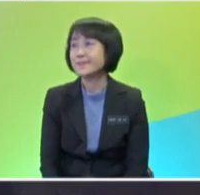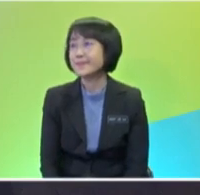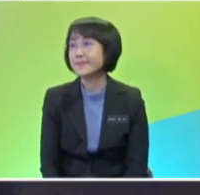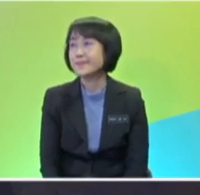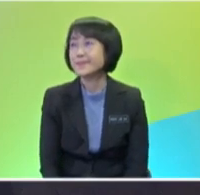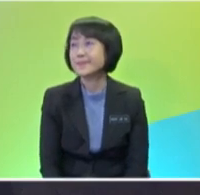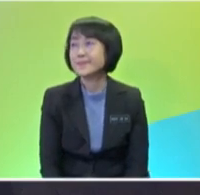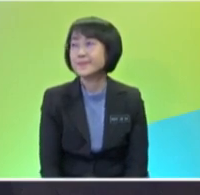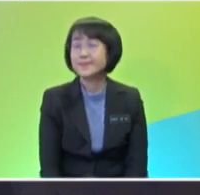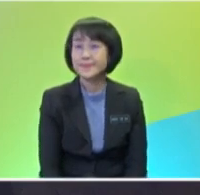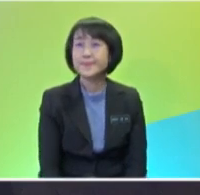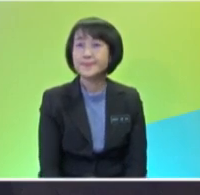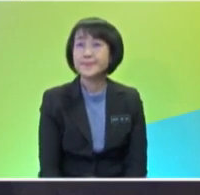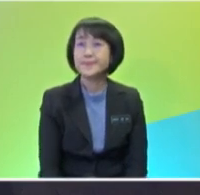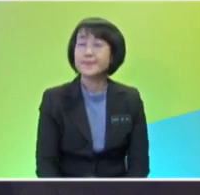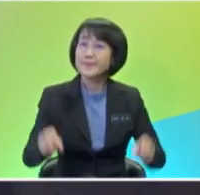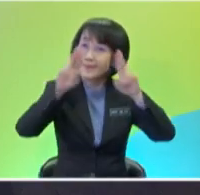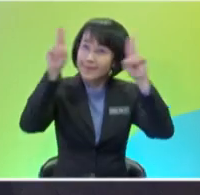untuk kita